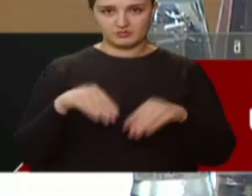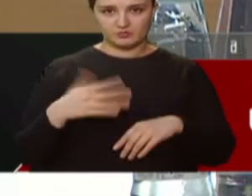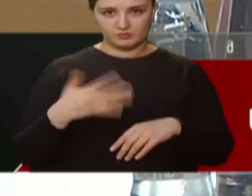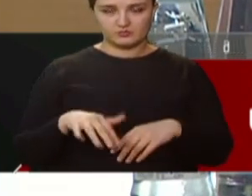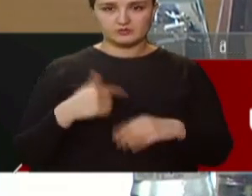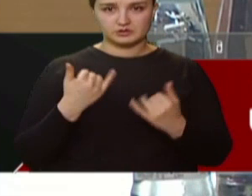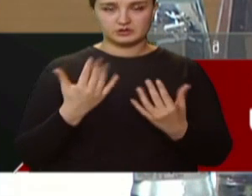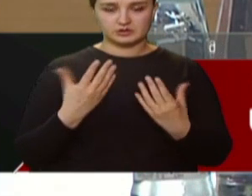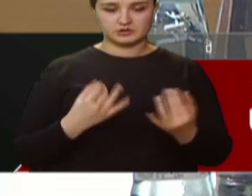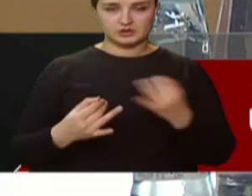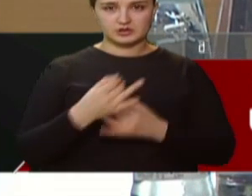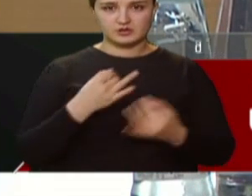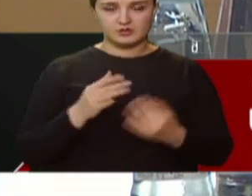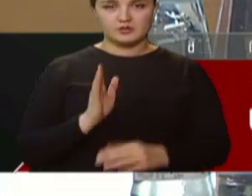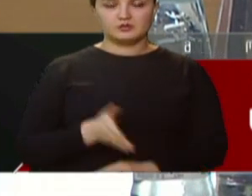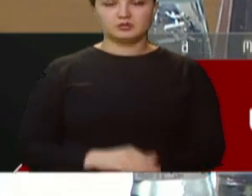საუბარი.